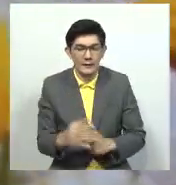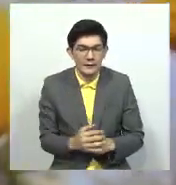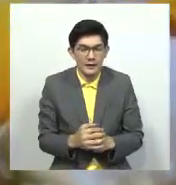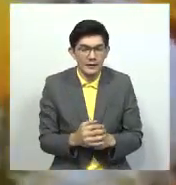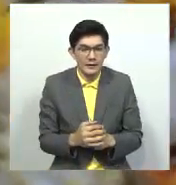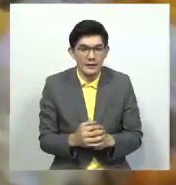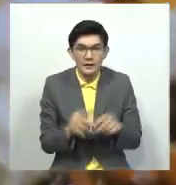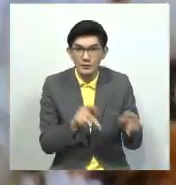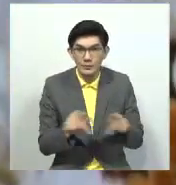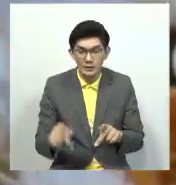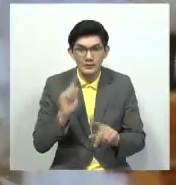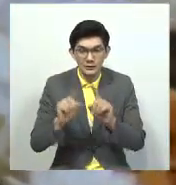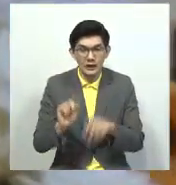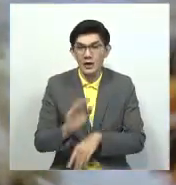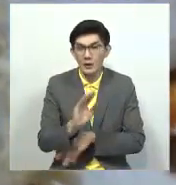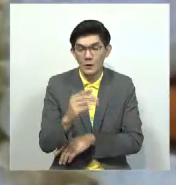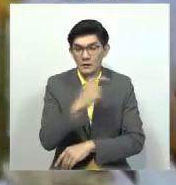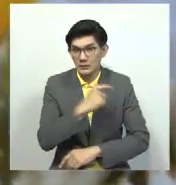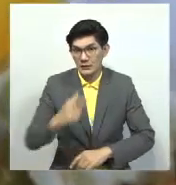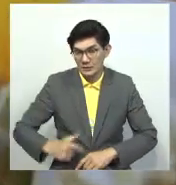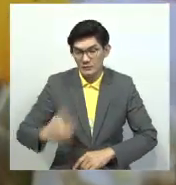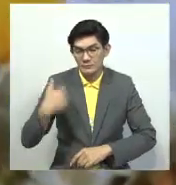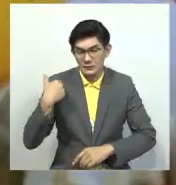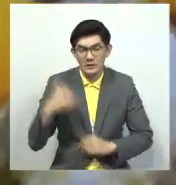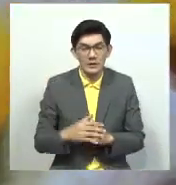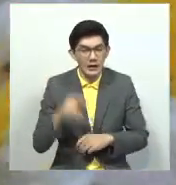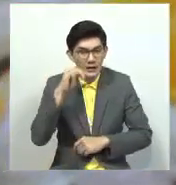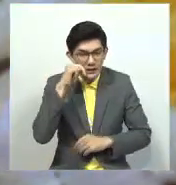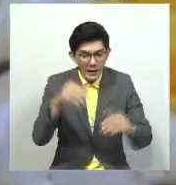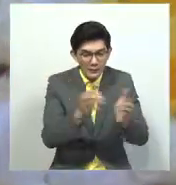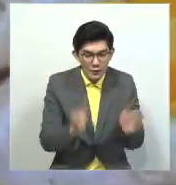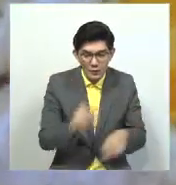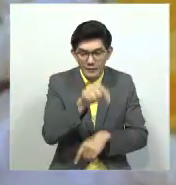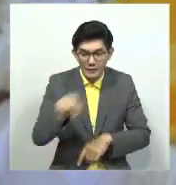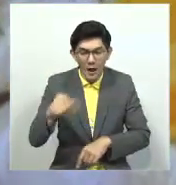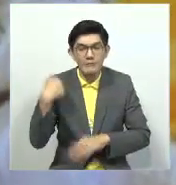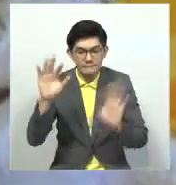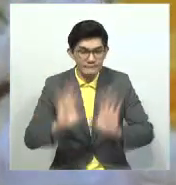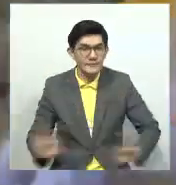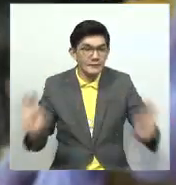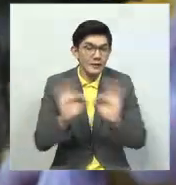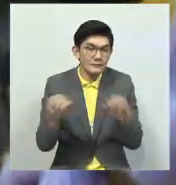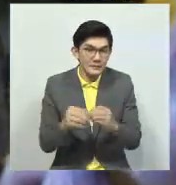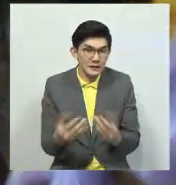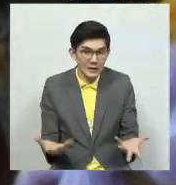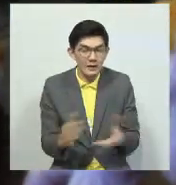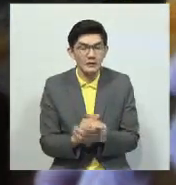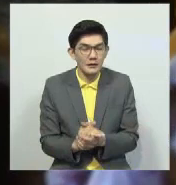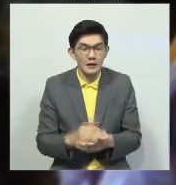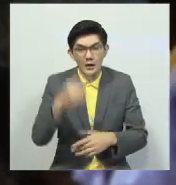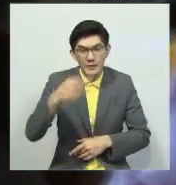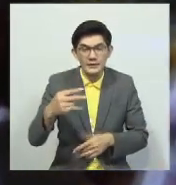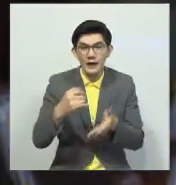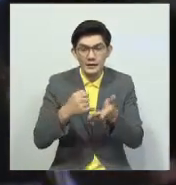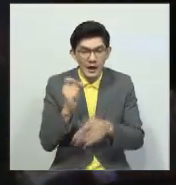ใดในการพระราชพิธีบรมราชาภิเษกและแหล่งน้ำศักดิ์สิทธิ์แต่ละแห่งนั้นมีความสำคัญอย่างไรโดยใช้ภ